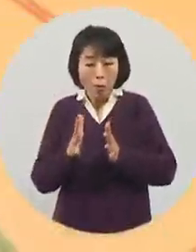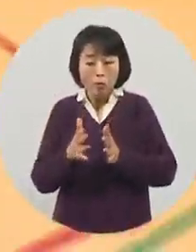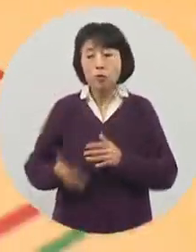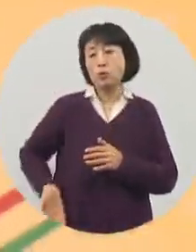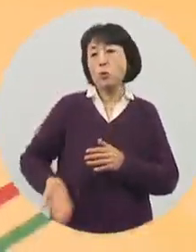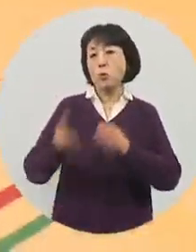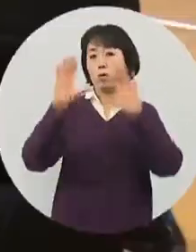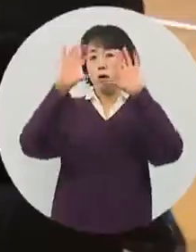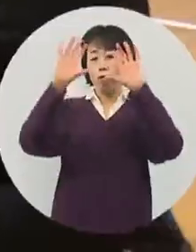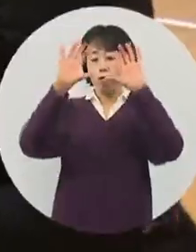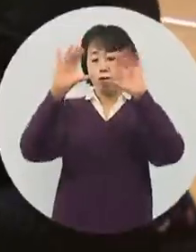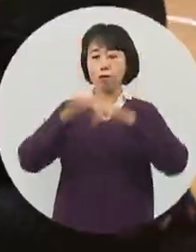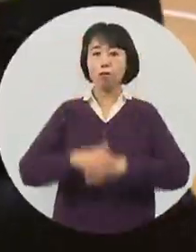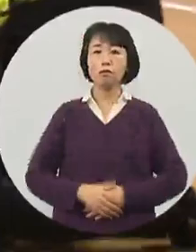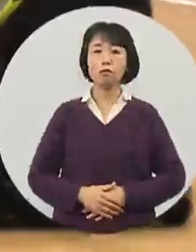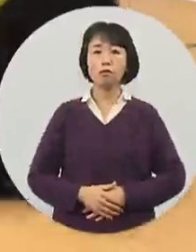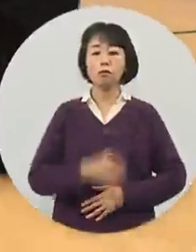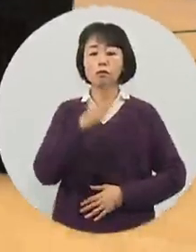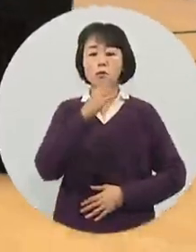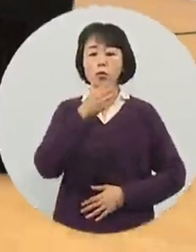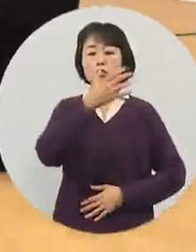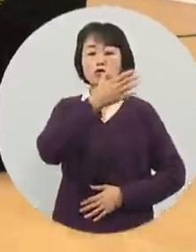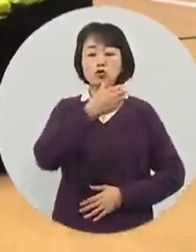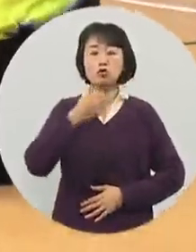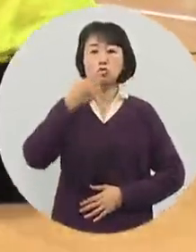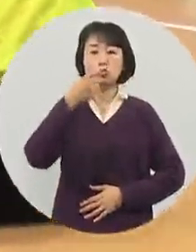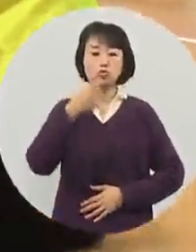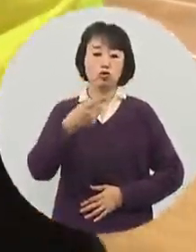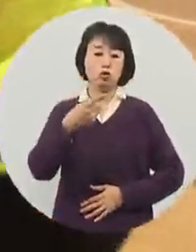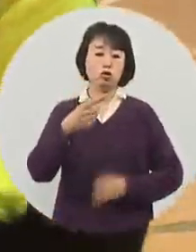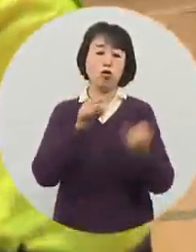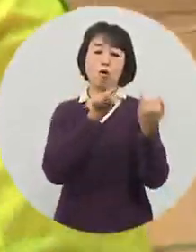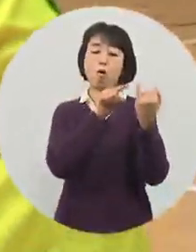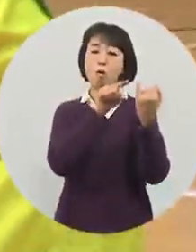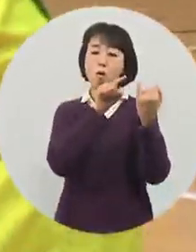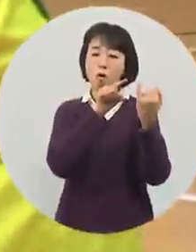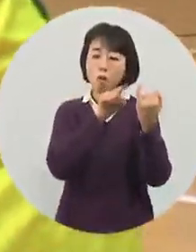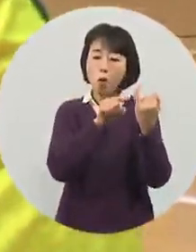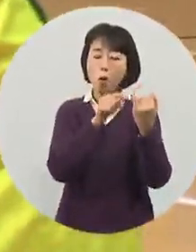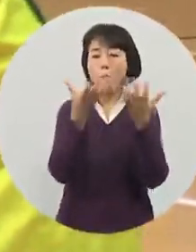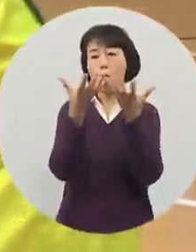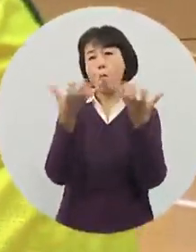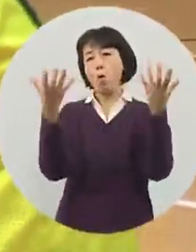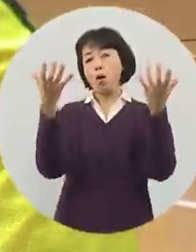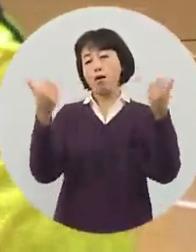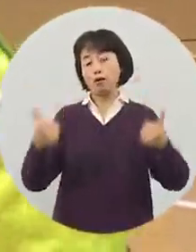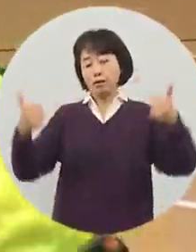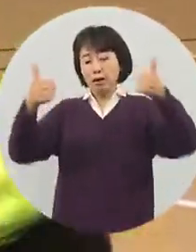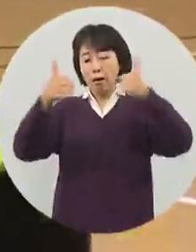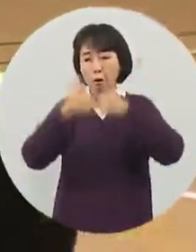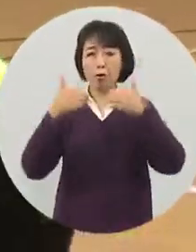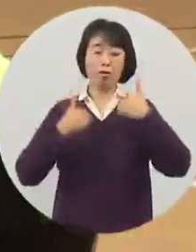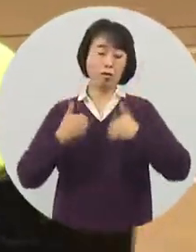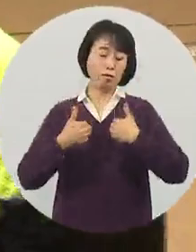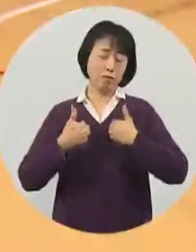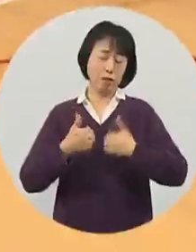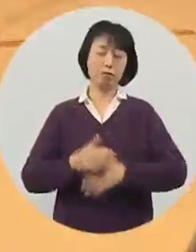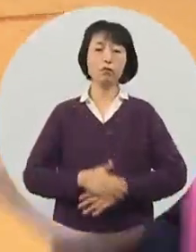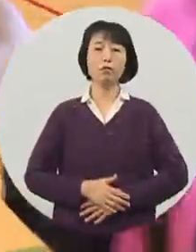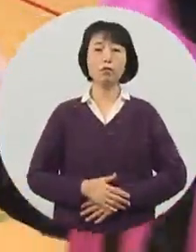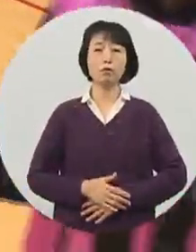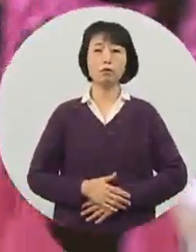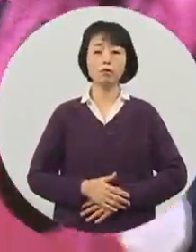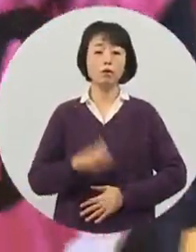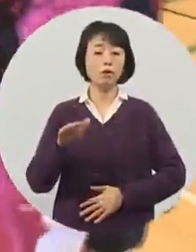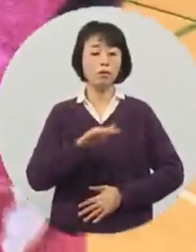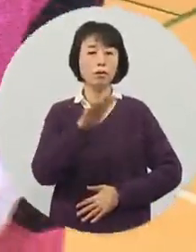。91歳のこちらの女性も白熱する試合をとても楽しんでいました。 やっぱりこう